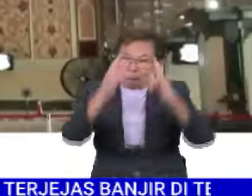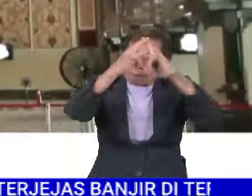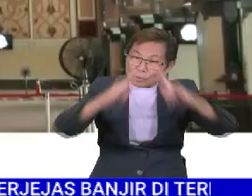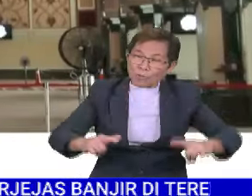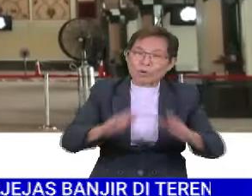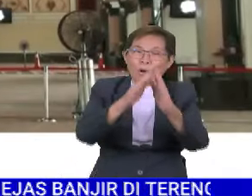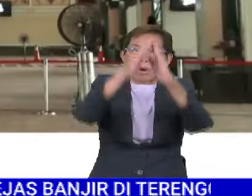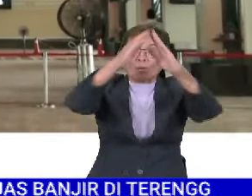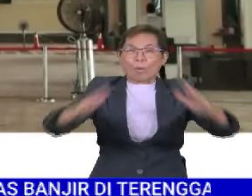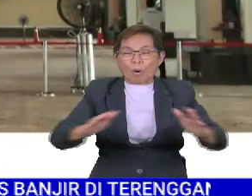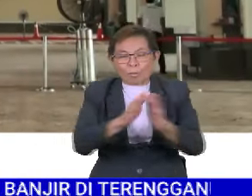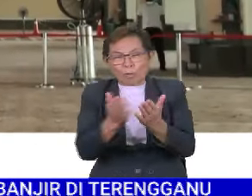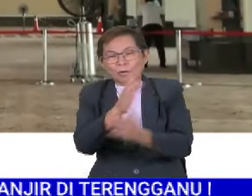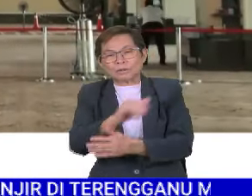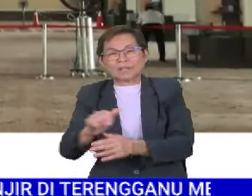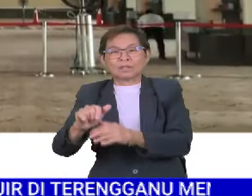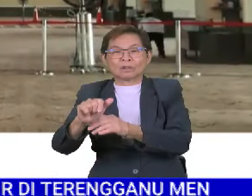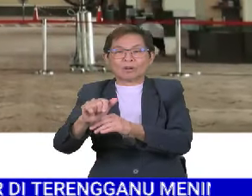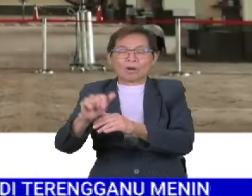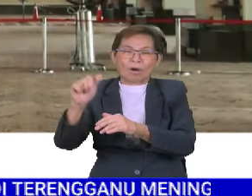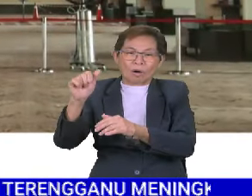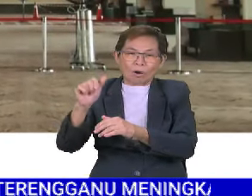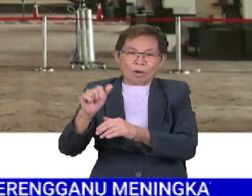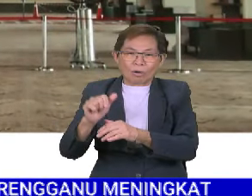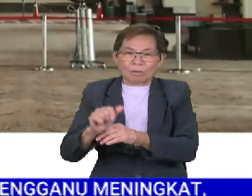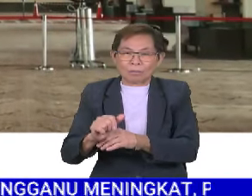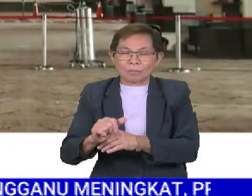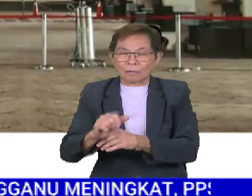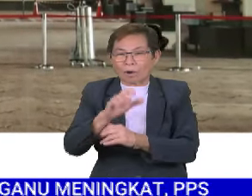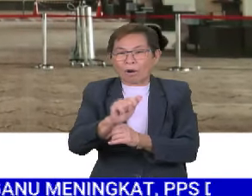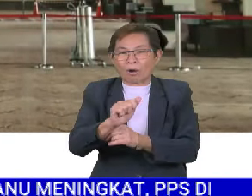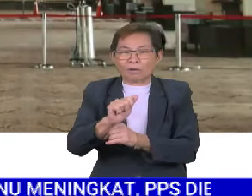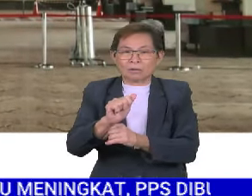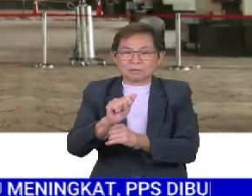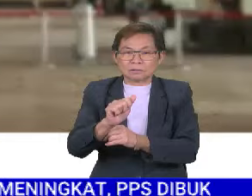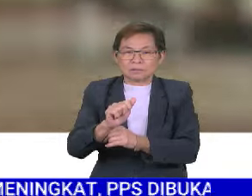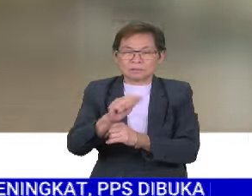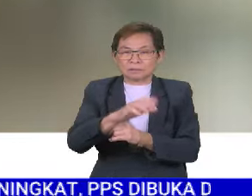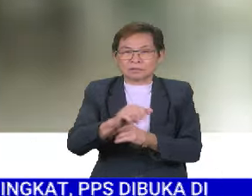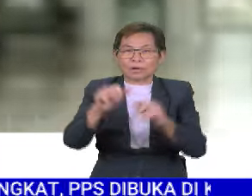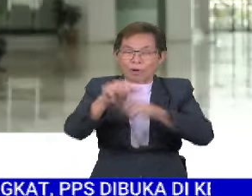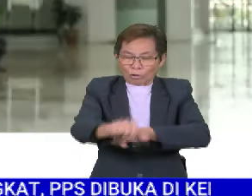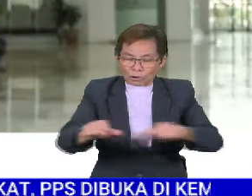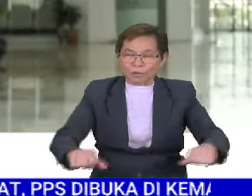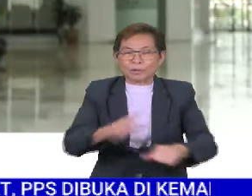dan juga auditorium sambil diberi penerangan beserta dakwah.